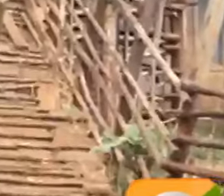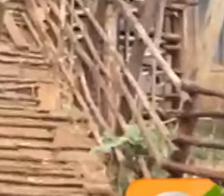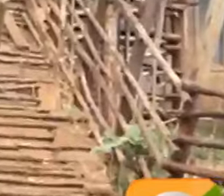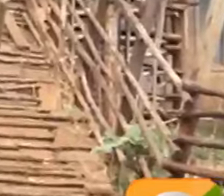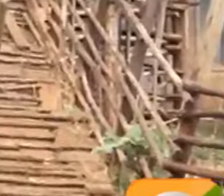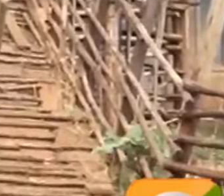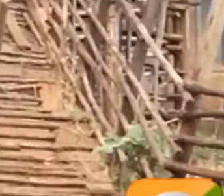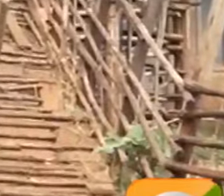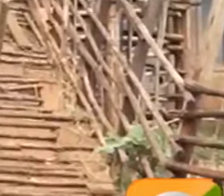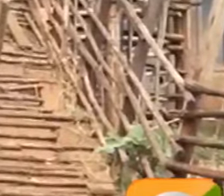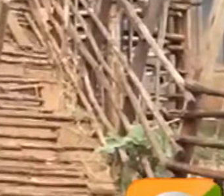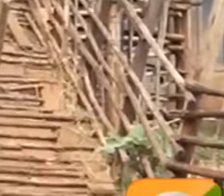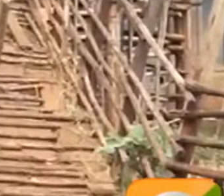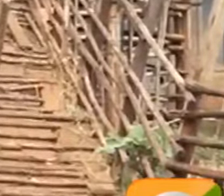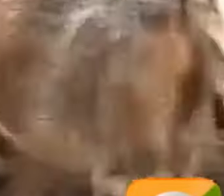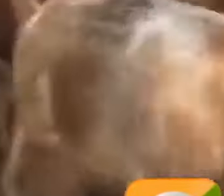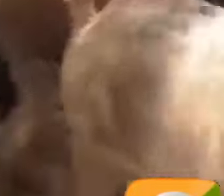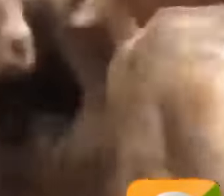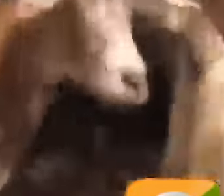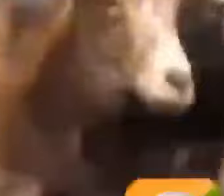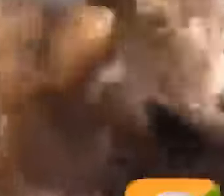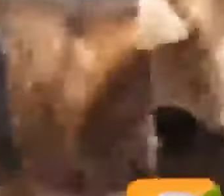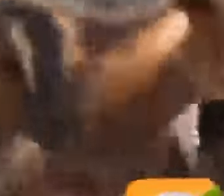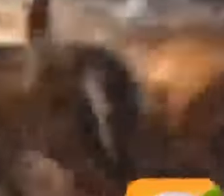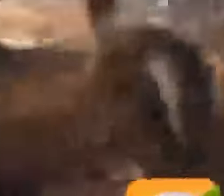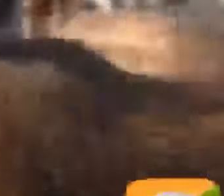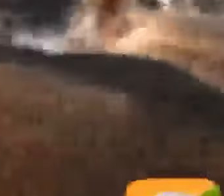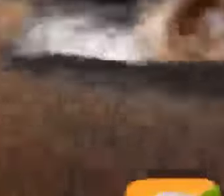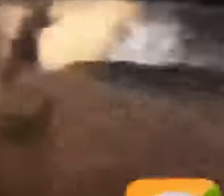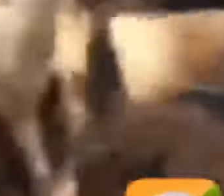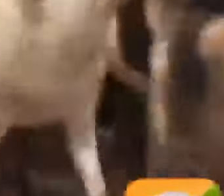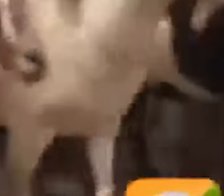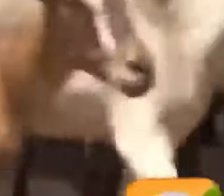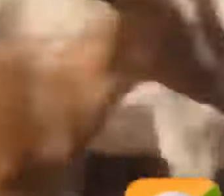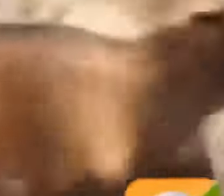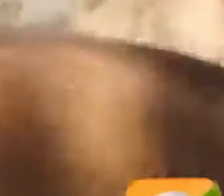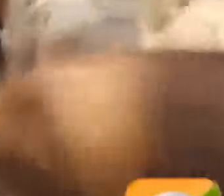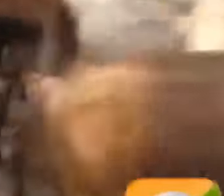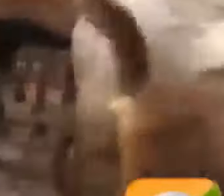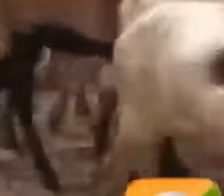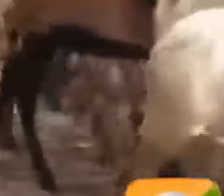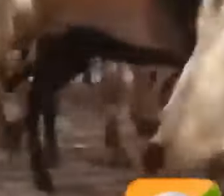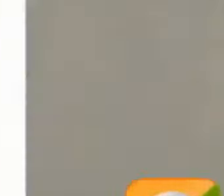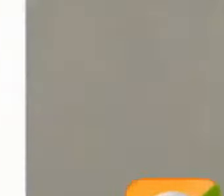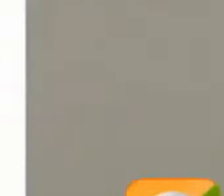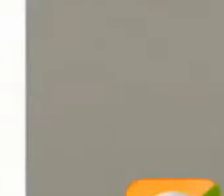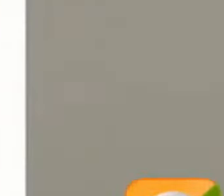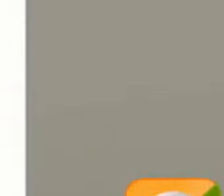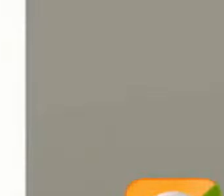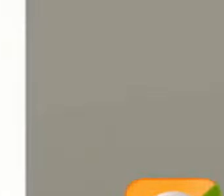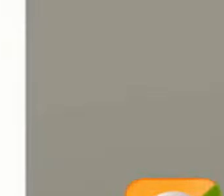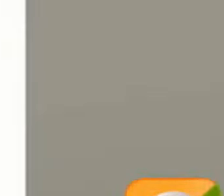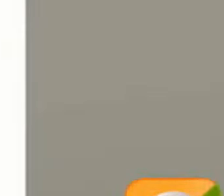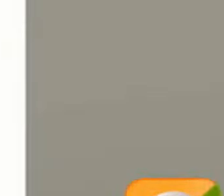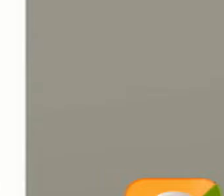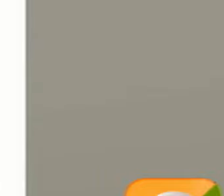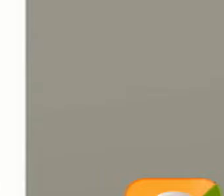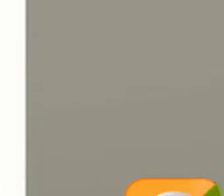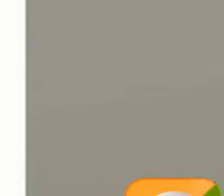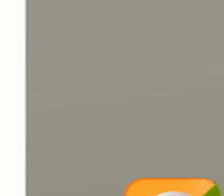miezi miwili wamekuwa wakihangaishwa na watu walio na ushawishi mkubwa serikalini licha ya kuwa na stakabadhi za umiliki wa ardhi